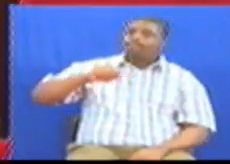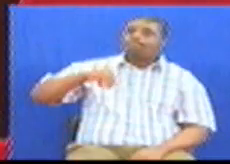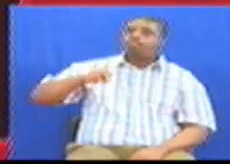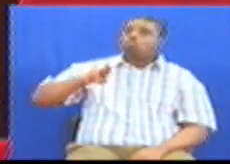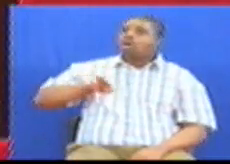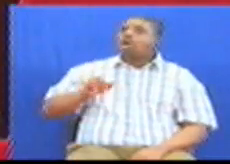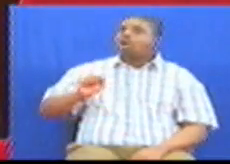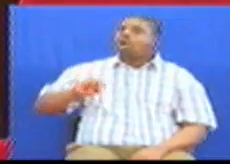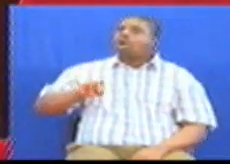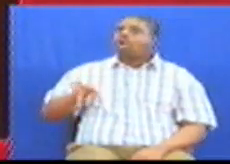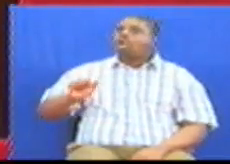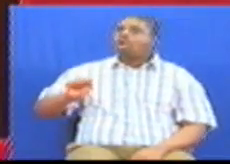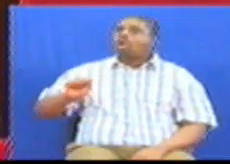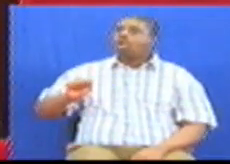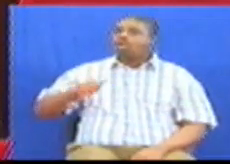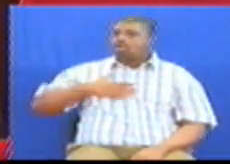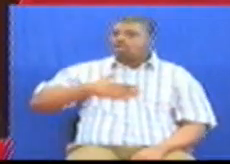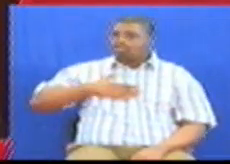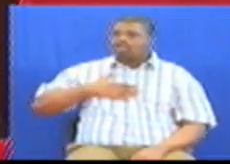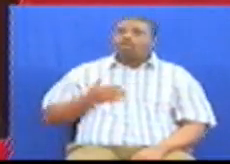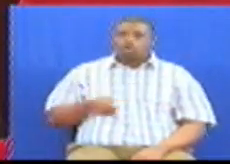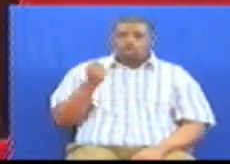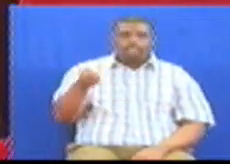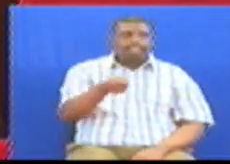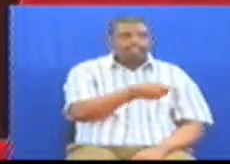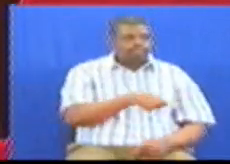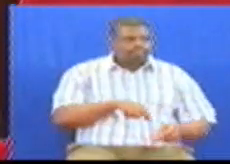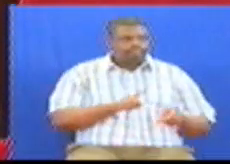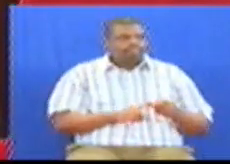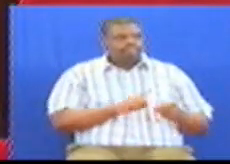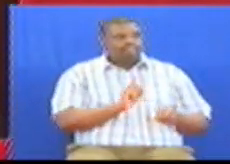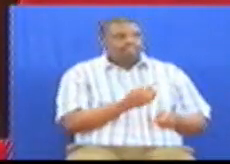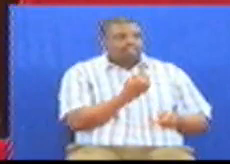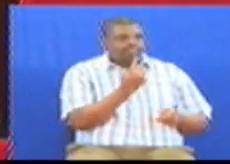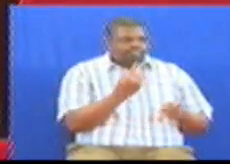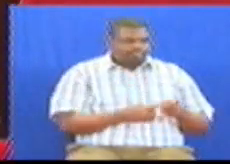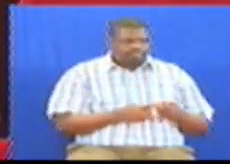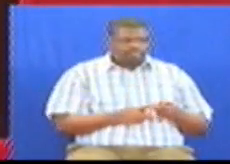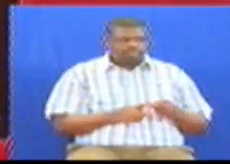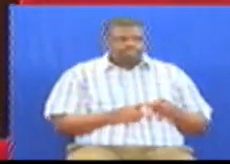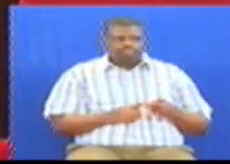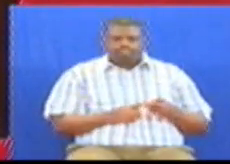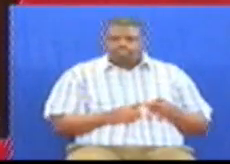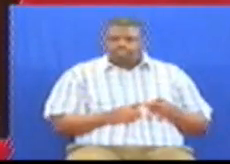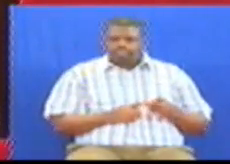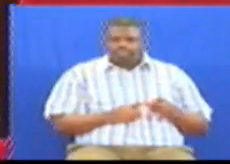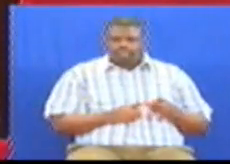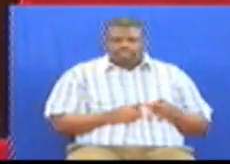Mheshimiwa Naibu Spika, kipekee nipongeze kwa jinsi TAMISEMI na Mheshimiwa